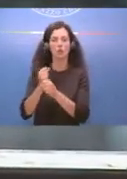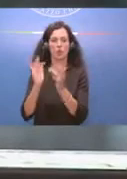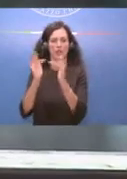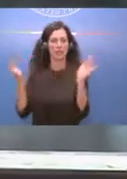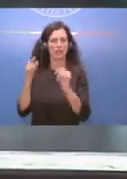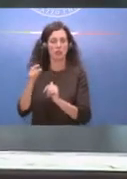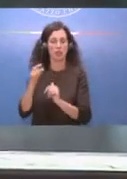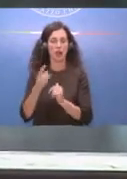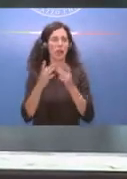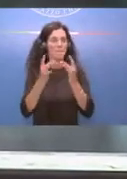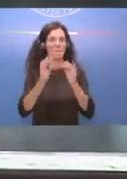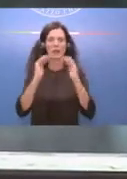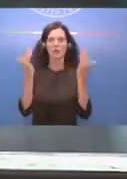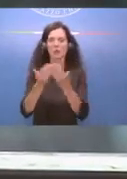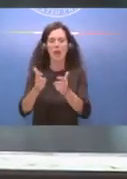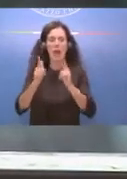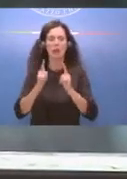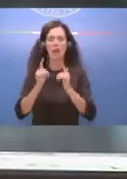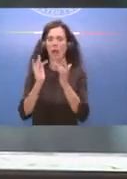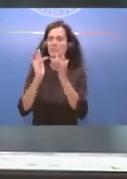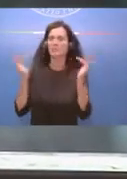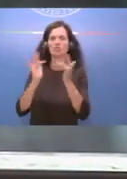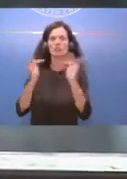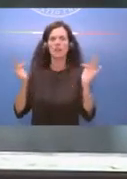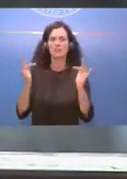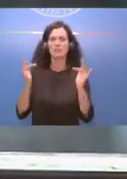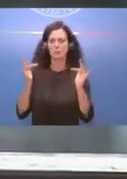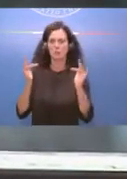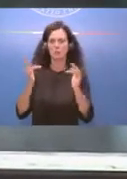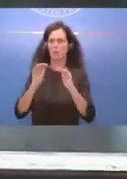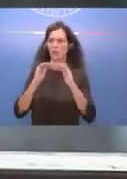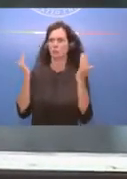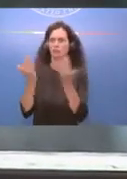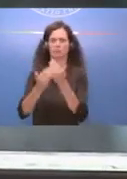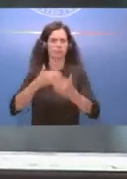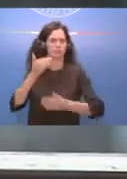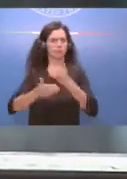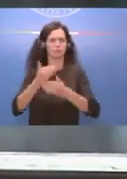vision including incrocia